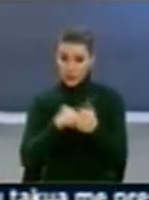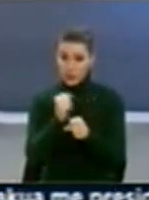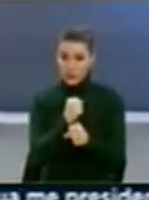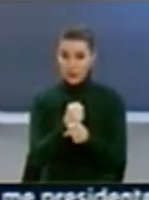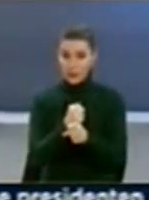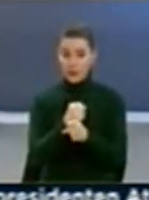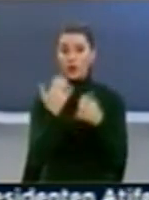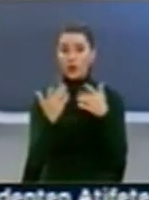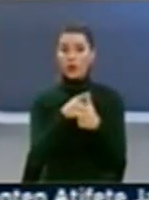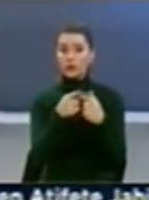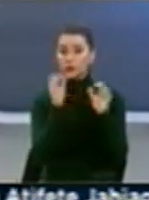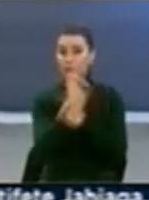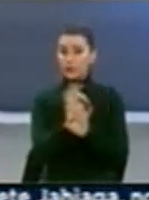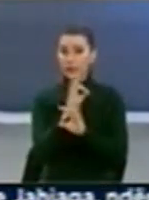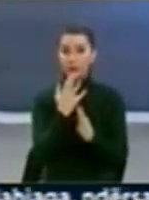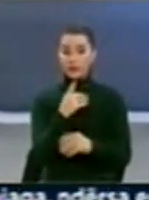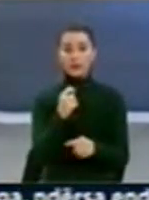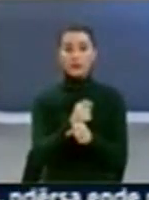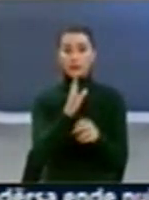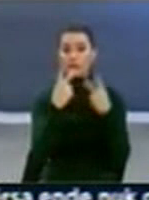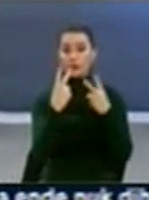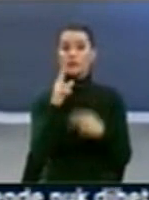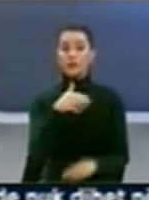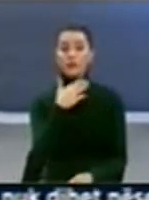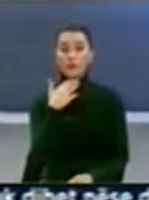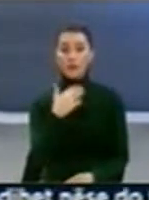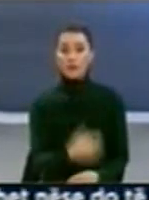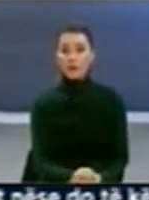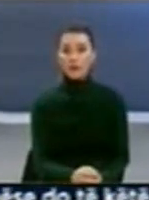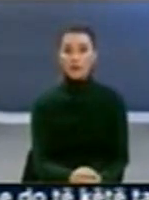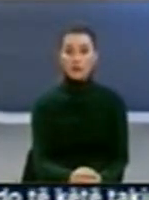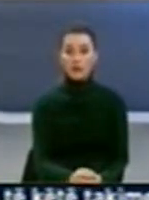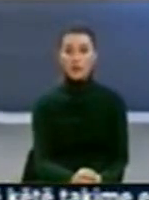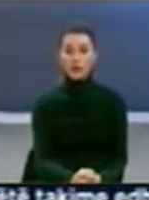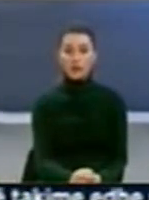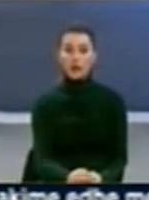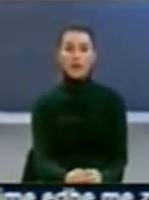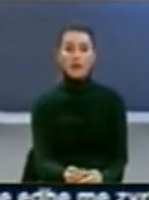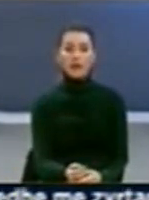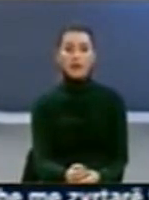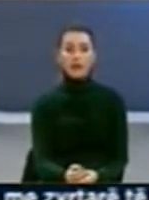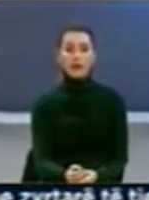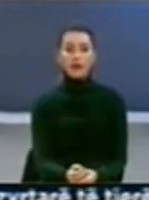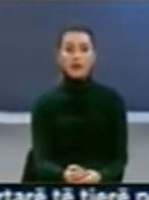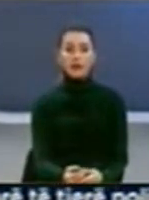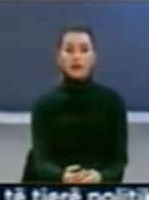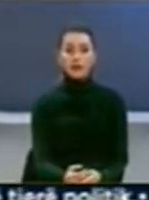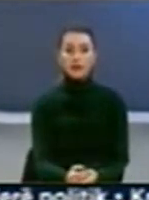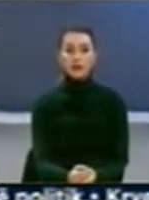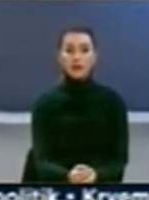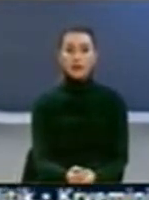luajnë rolin cilin e kanë, sepse roli i tyre është shumë i rëndësishëm. Faleminderit zoti ministër.